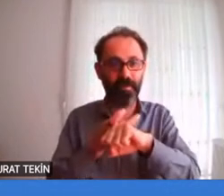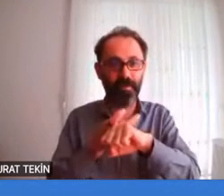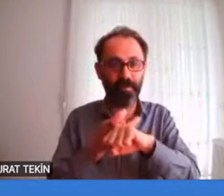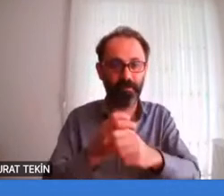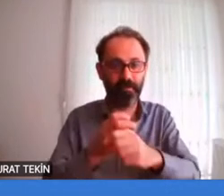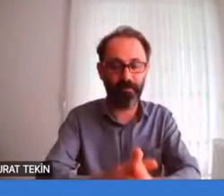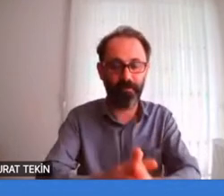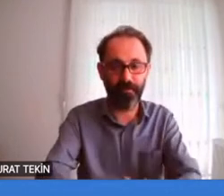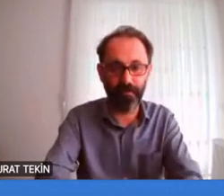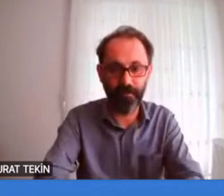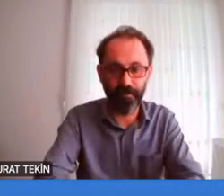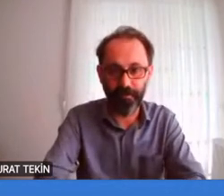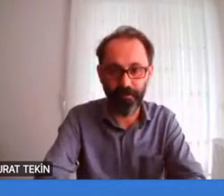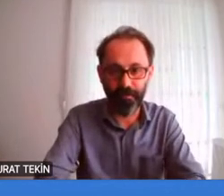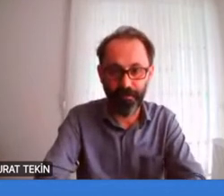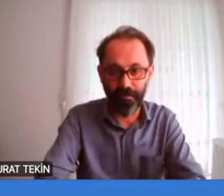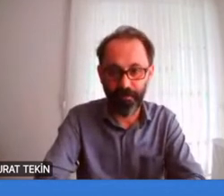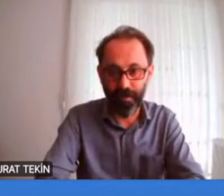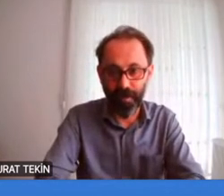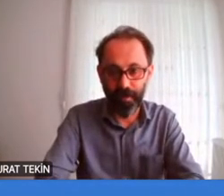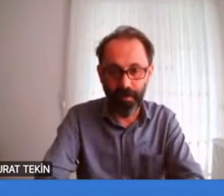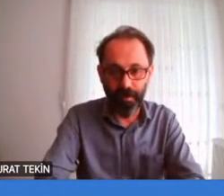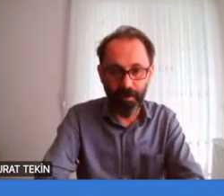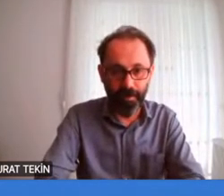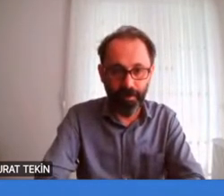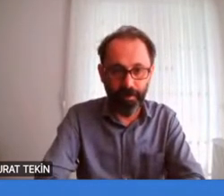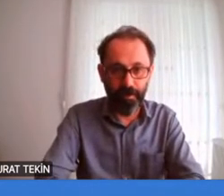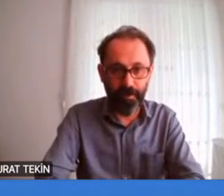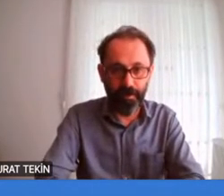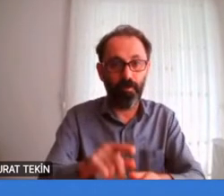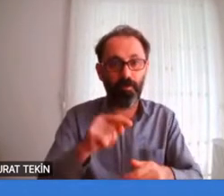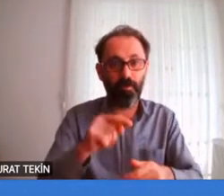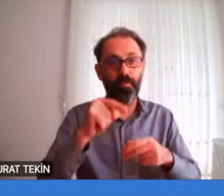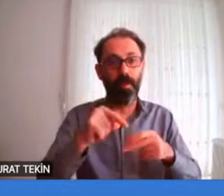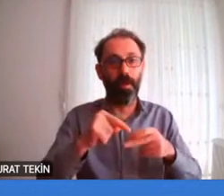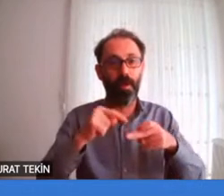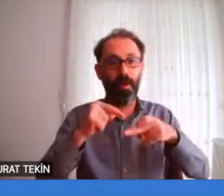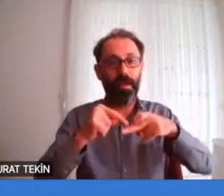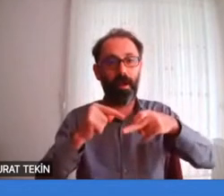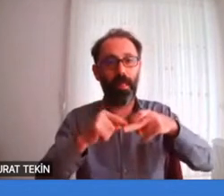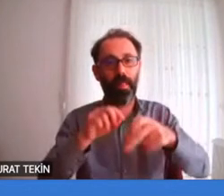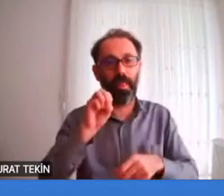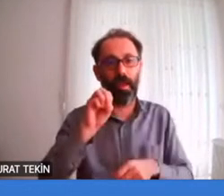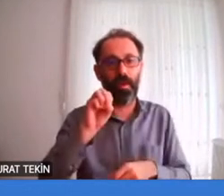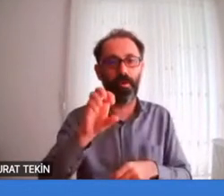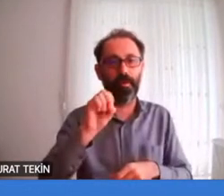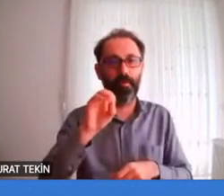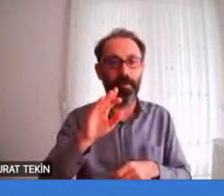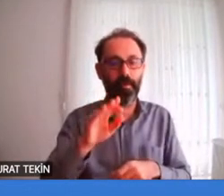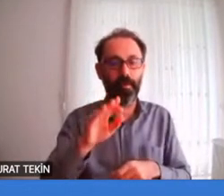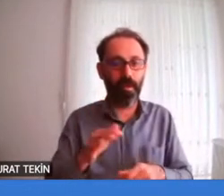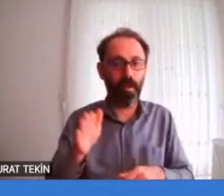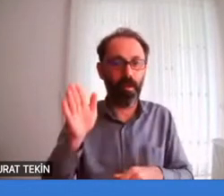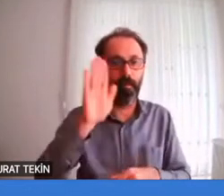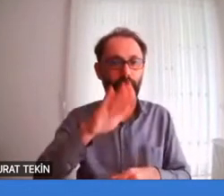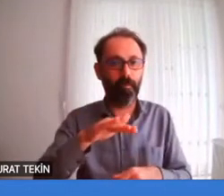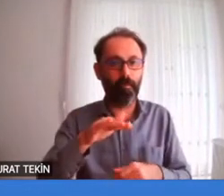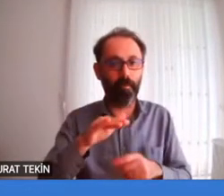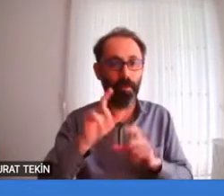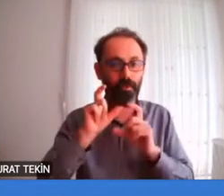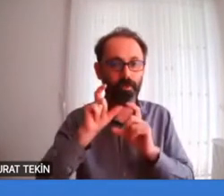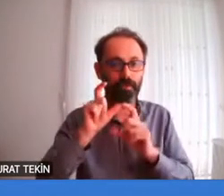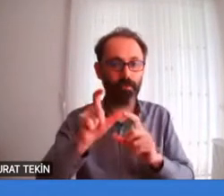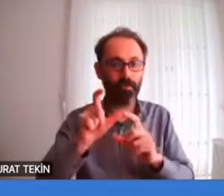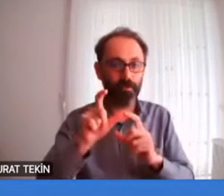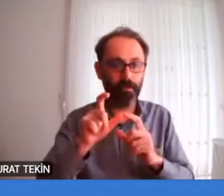teşekkür ederiz hocam. Aslında Rektör Hoca'nın özellikle vurguladığı noktadan hareketle bir başka soru ben yine takıma iletmek